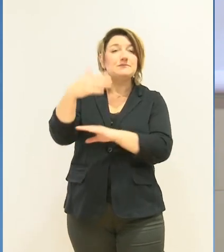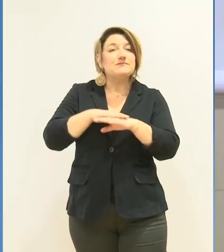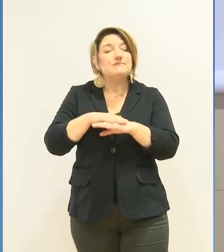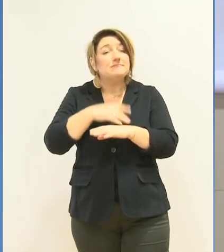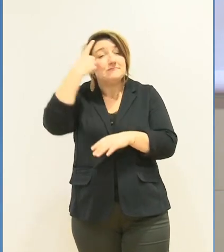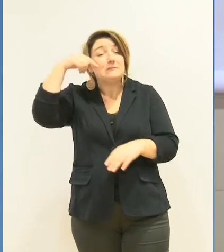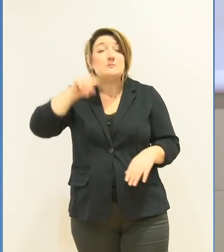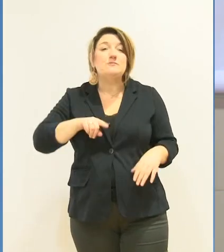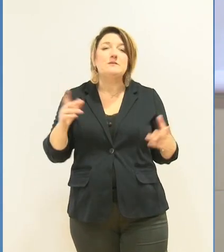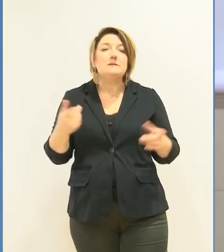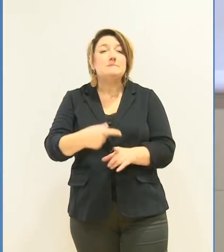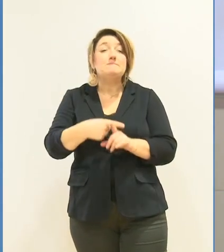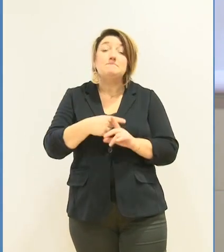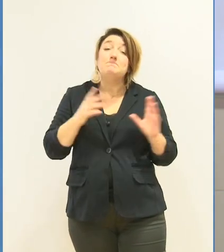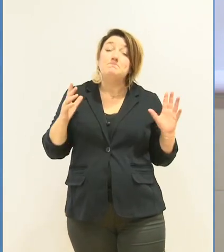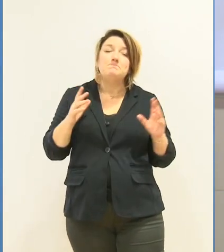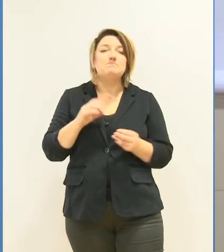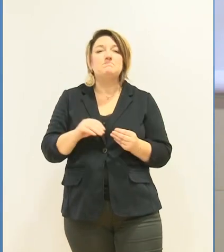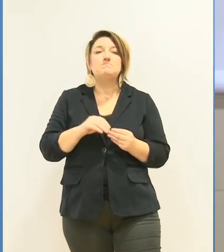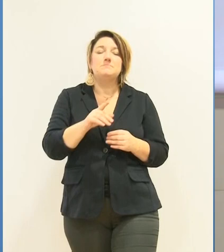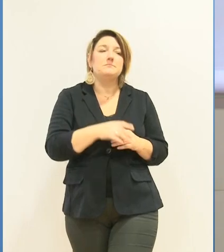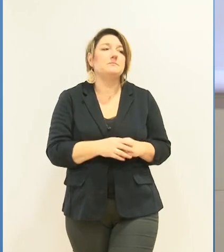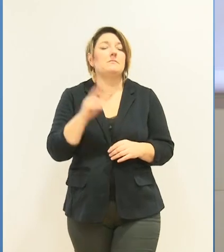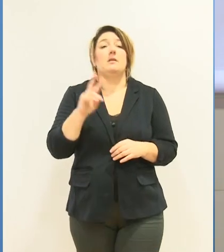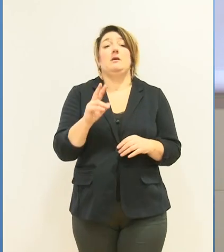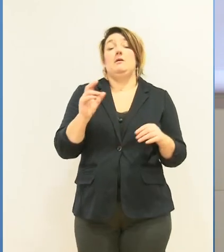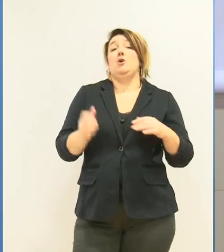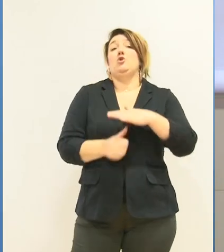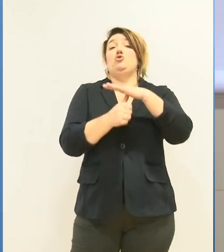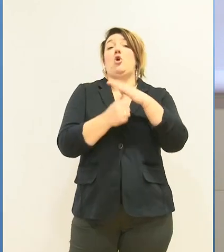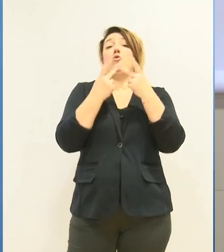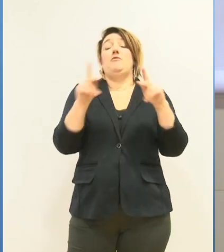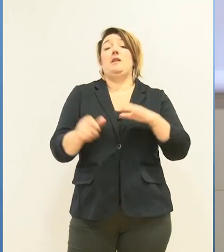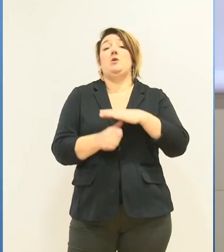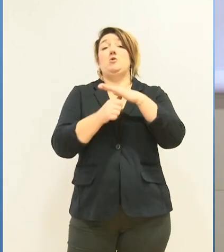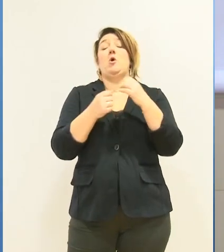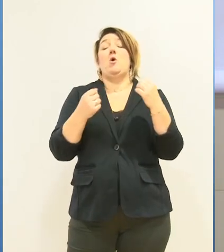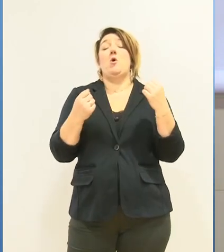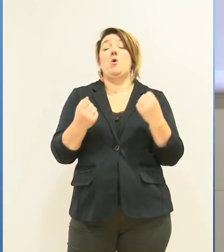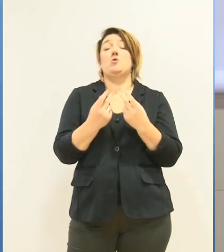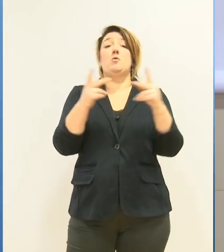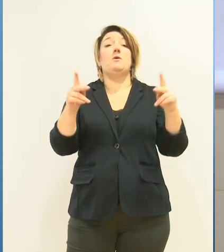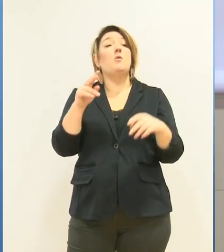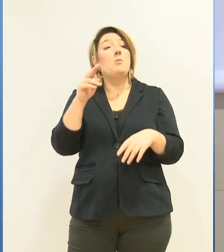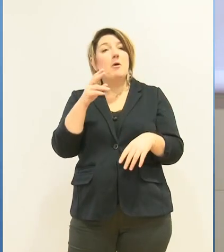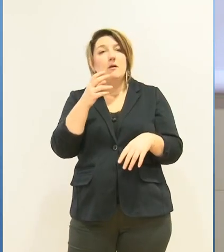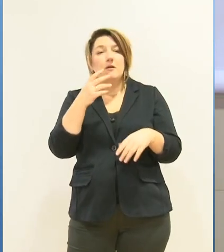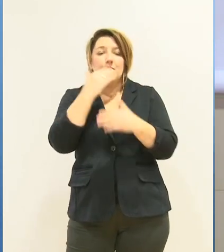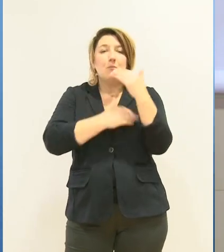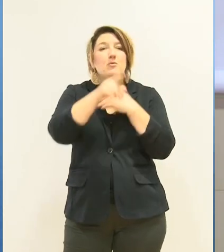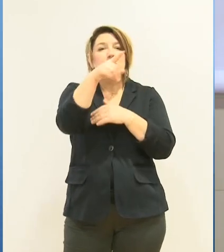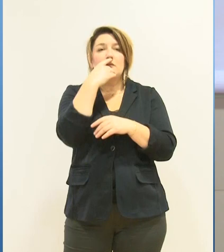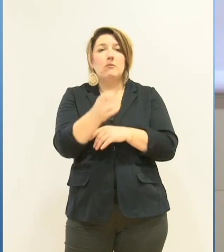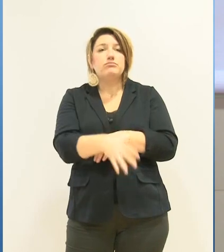pas non plus souhaité soutenir le projet coeur de ville coeur de métropole un projet est bon pour la qualité de l'air avec de la piétonnisation une nos vélos et une zone un